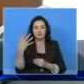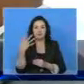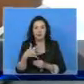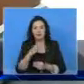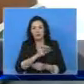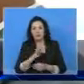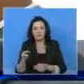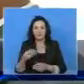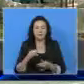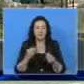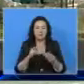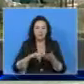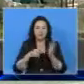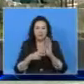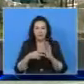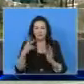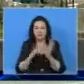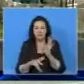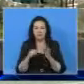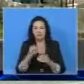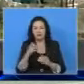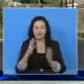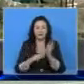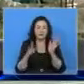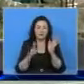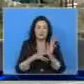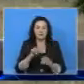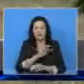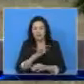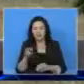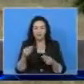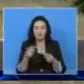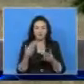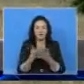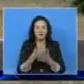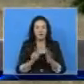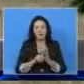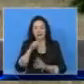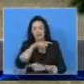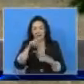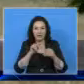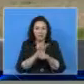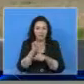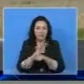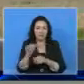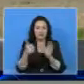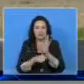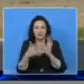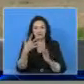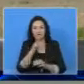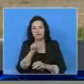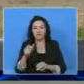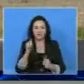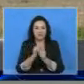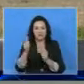миллионов тенге план на текущий год 80 грантов на 98 миллионов тенге А по проекту поставу бизнес обучается 65 человек